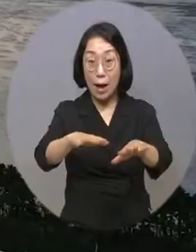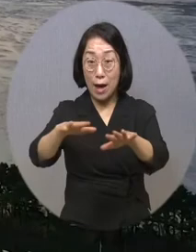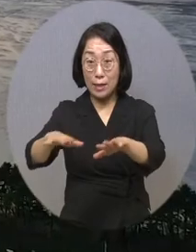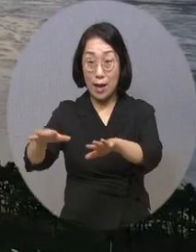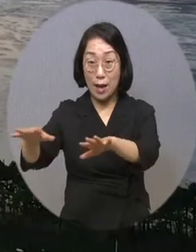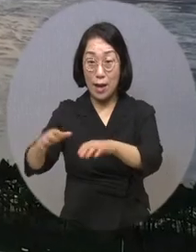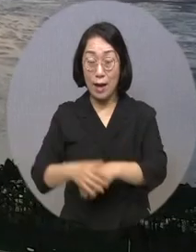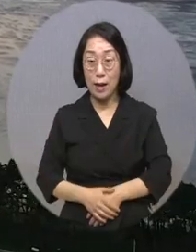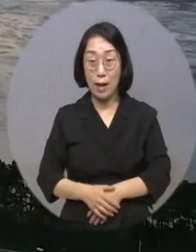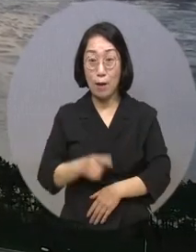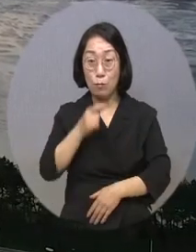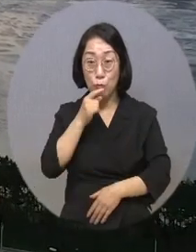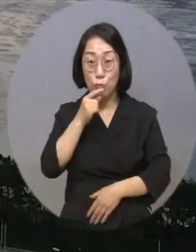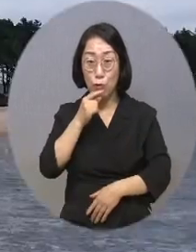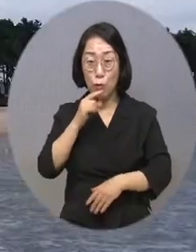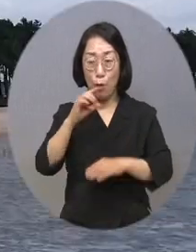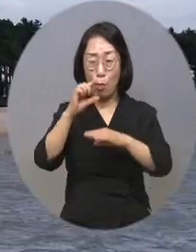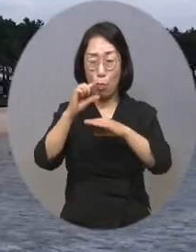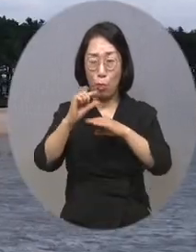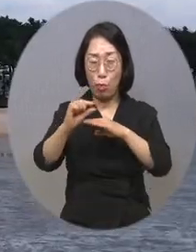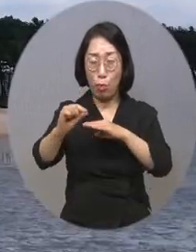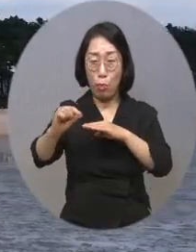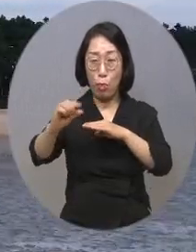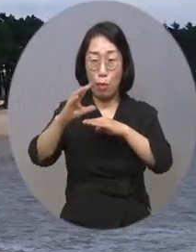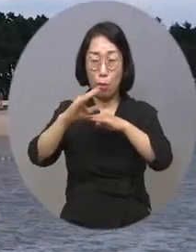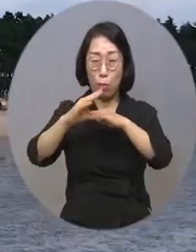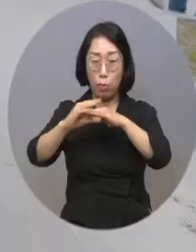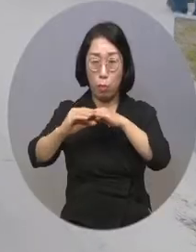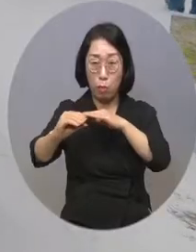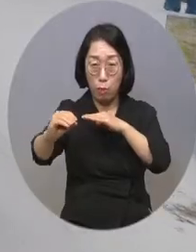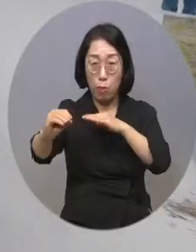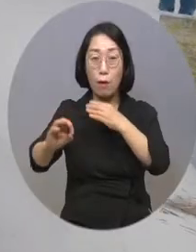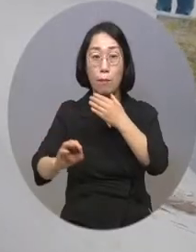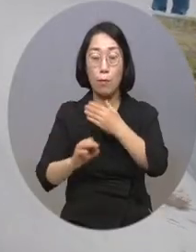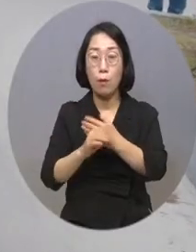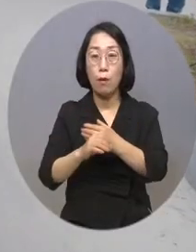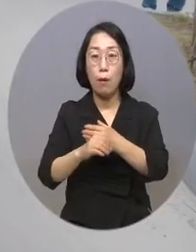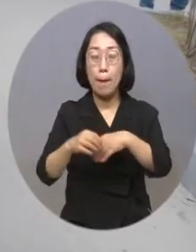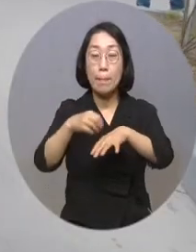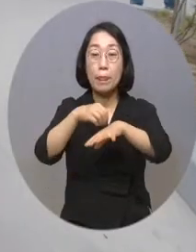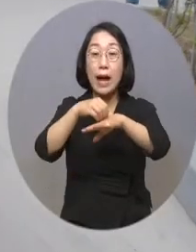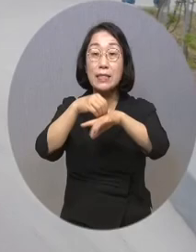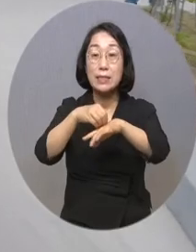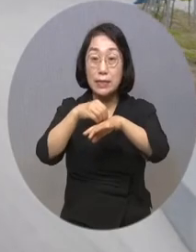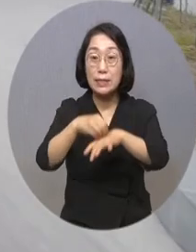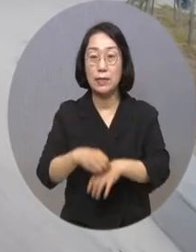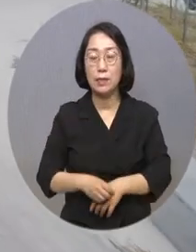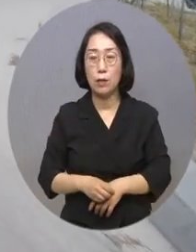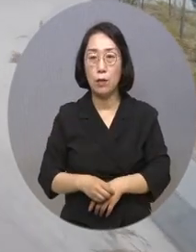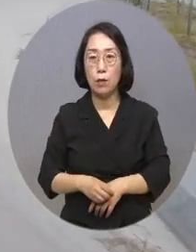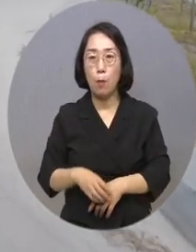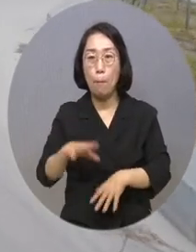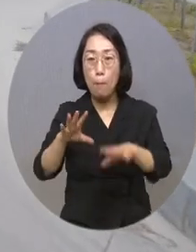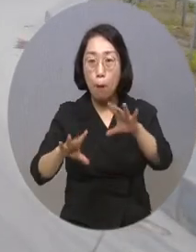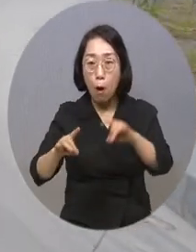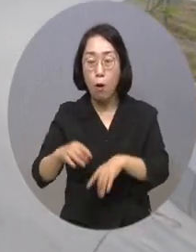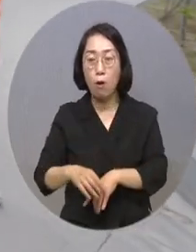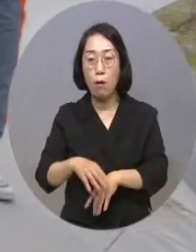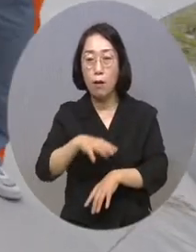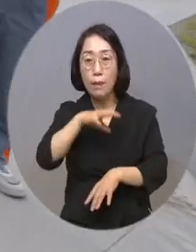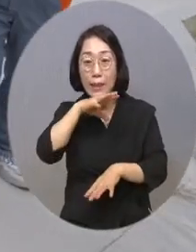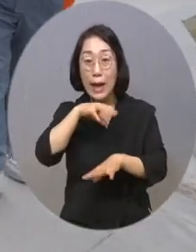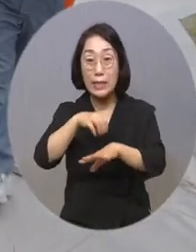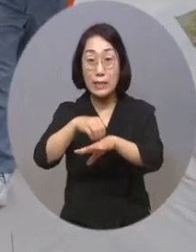전부 썰물이 되면 그 갯벌이 나타나는데 네. 낙지, 무안낙, 세발낙지, 뻘낙지,